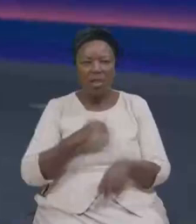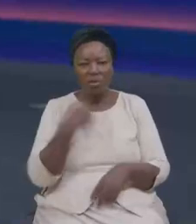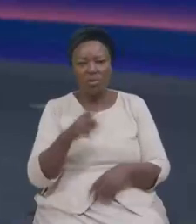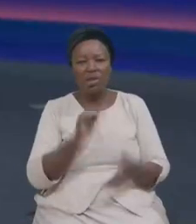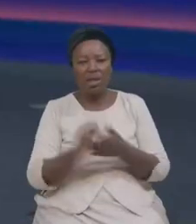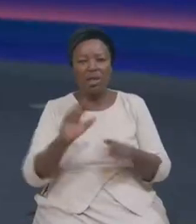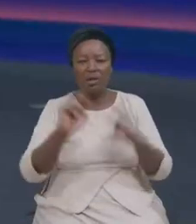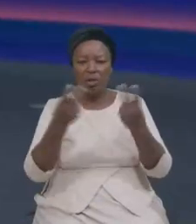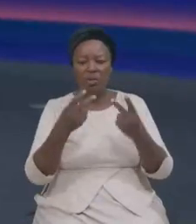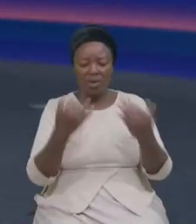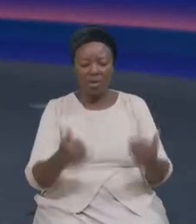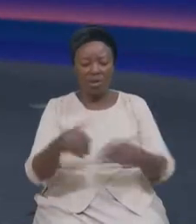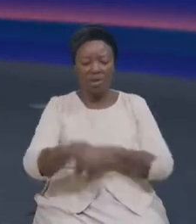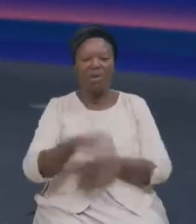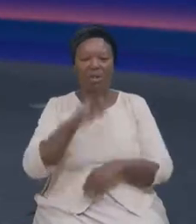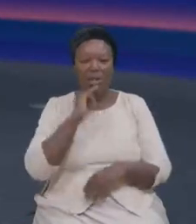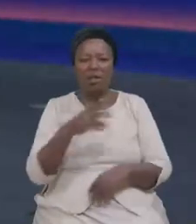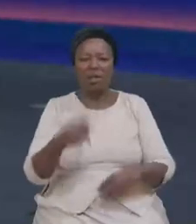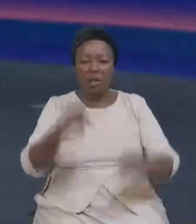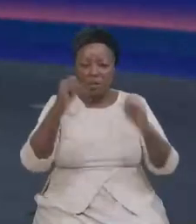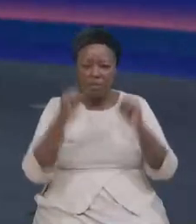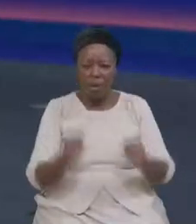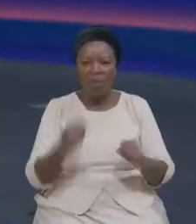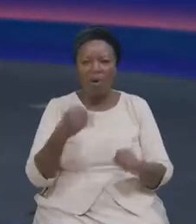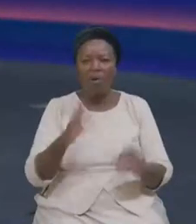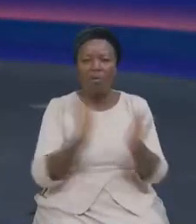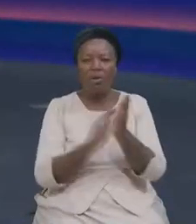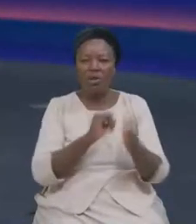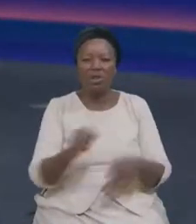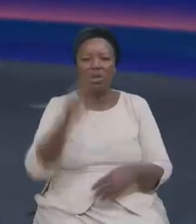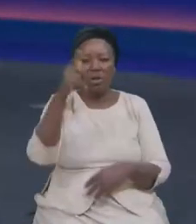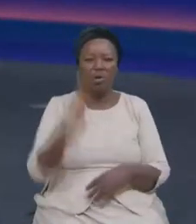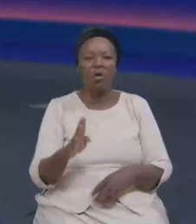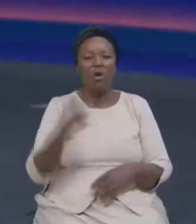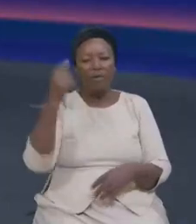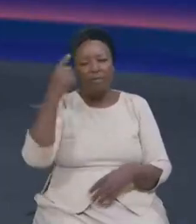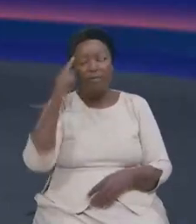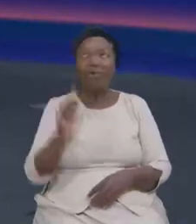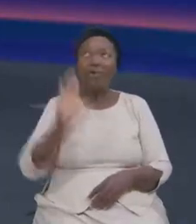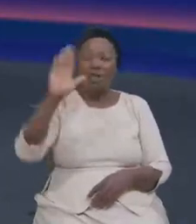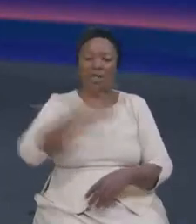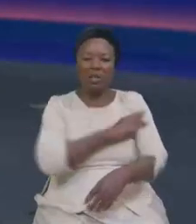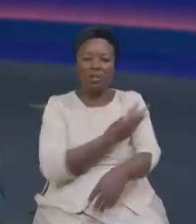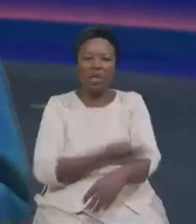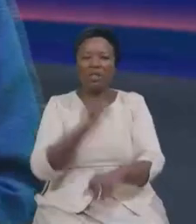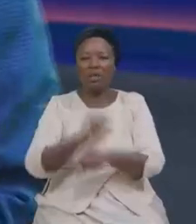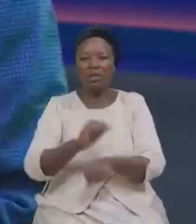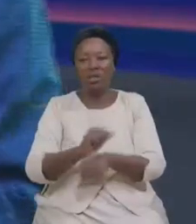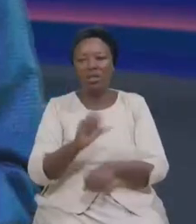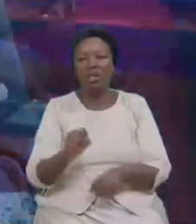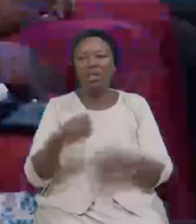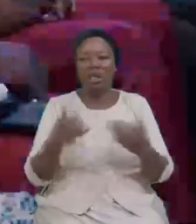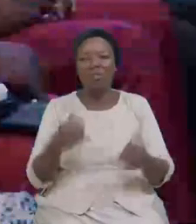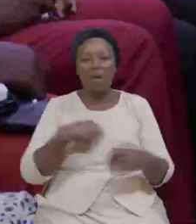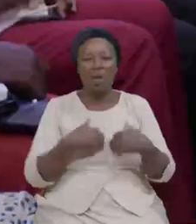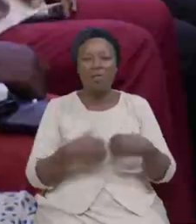la puissance, de la louange à Dieu pour ses grandes œuvres. Il y a trois choses à considérer pour